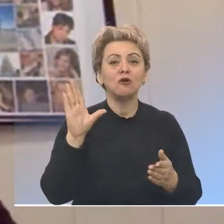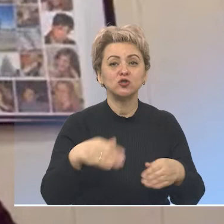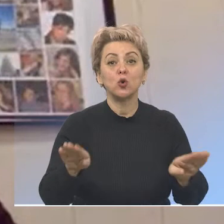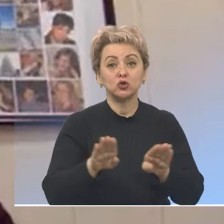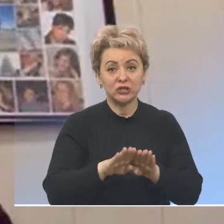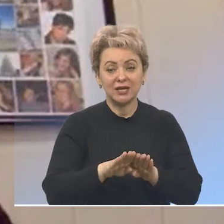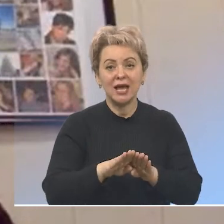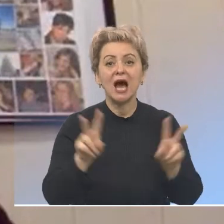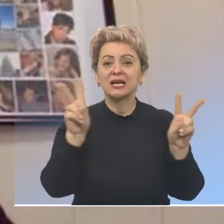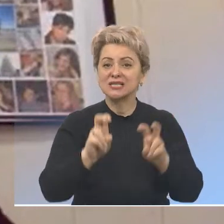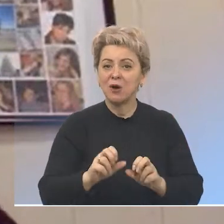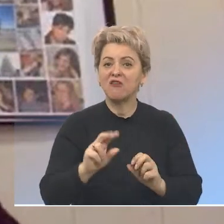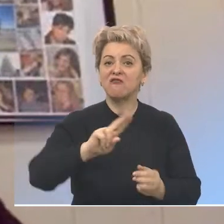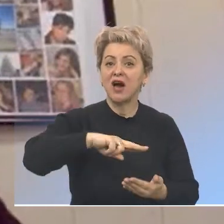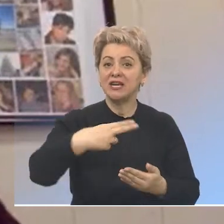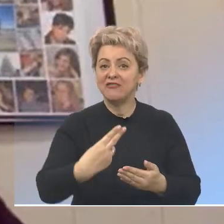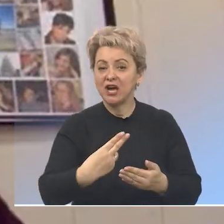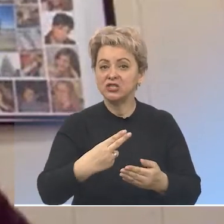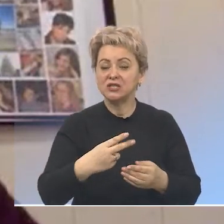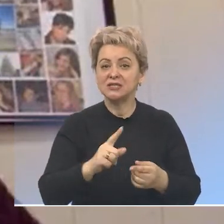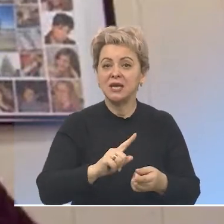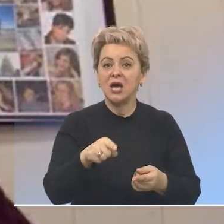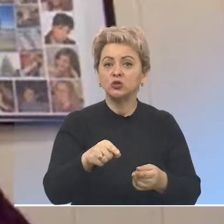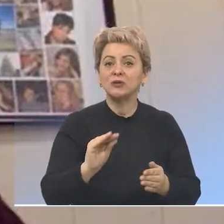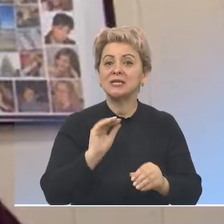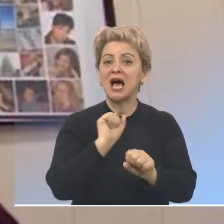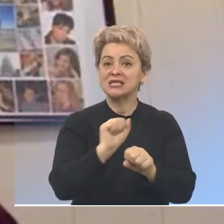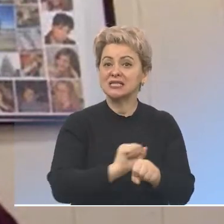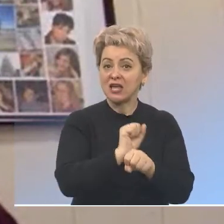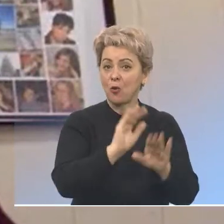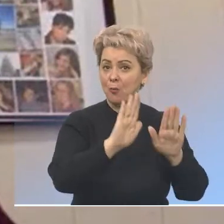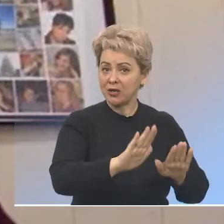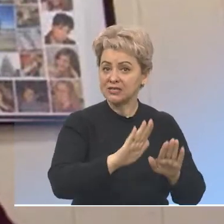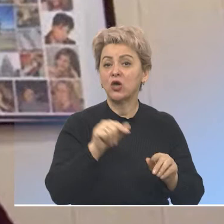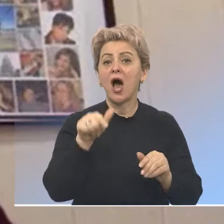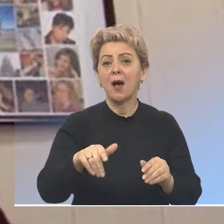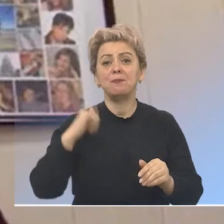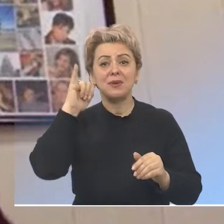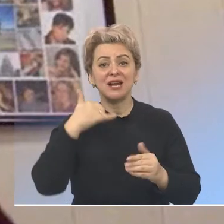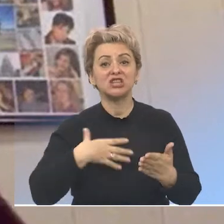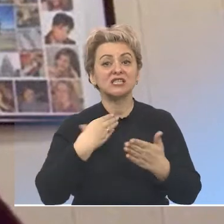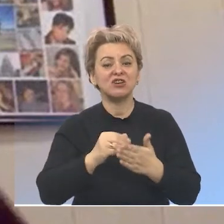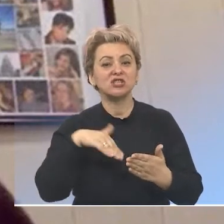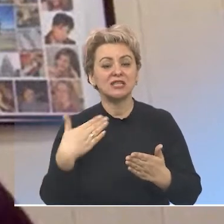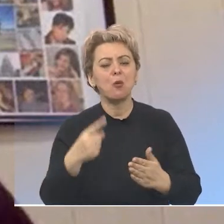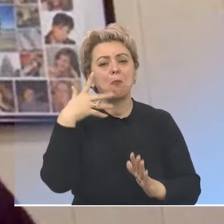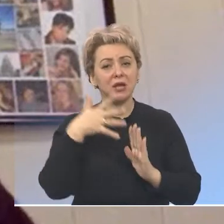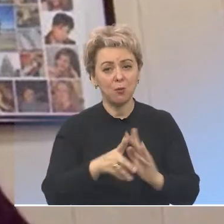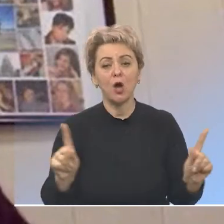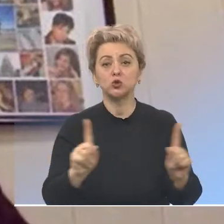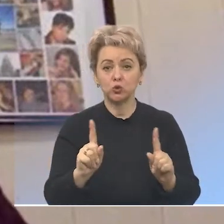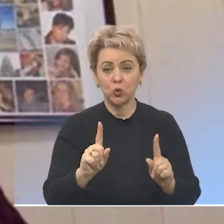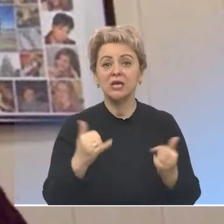рекомендовали все же рассматривать вариант депонирования этих денежных средств. Операторы со своей стороны, понимая, что они